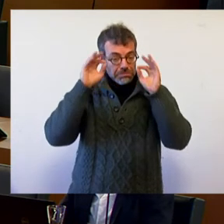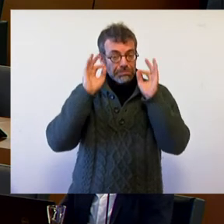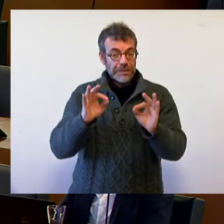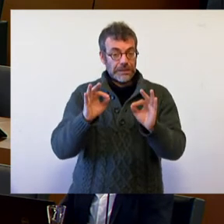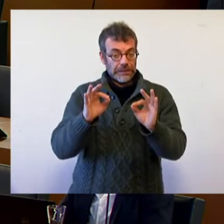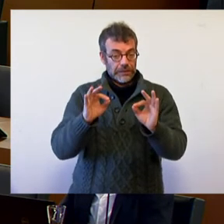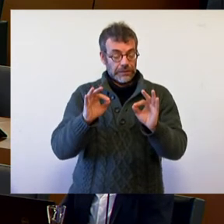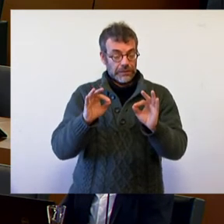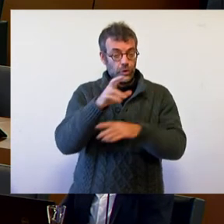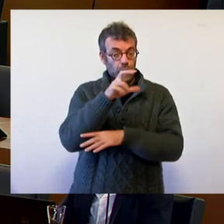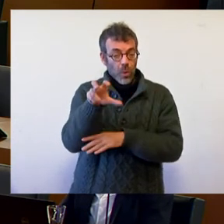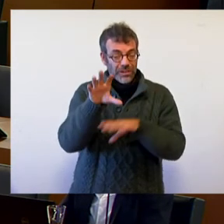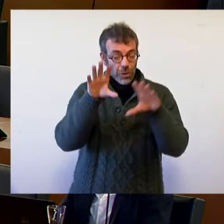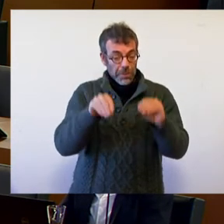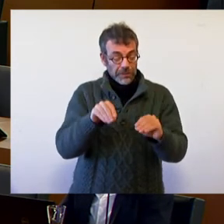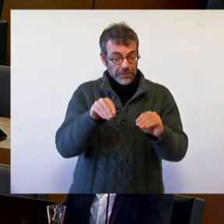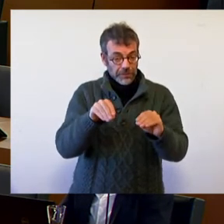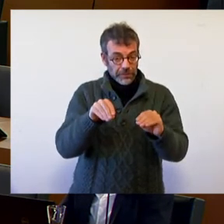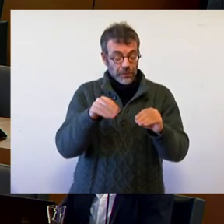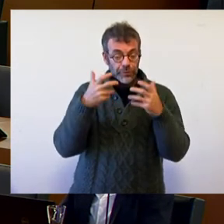d'ici la fin du mandat.